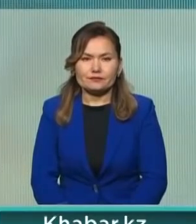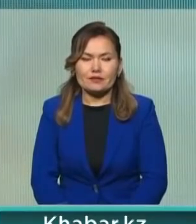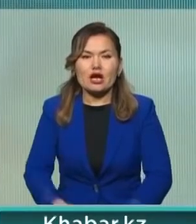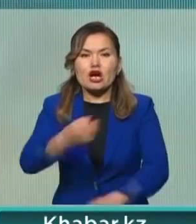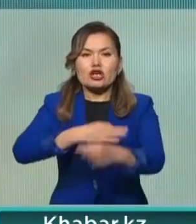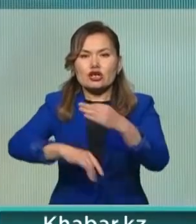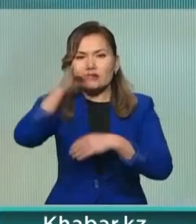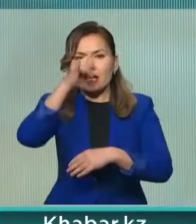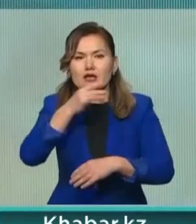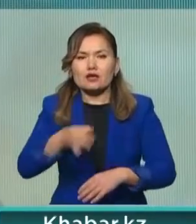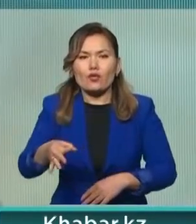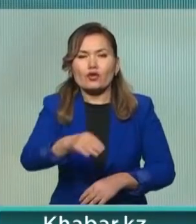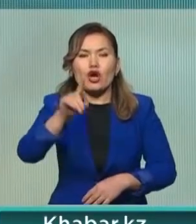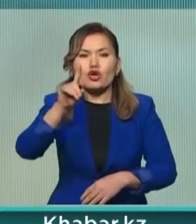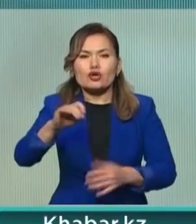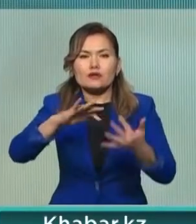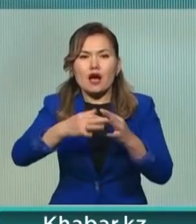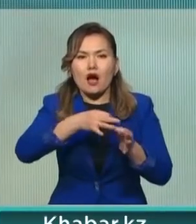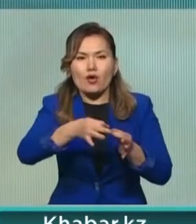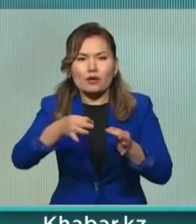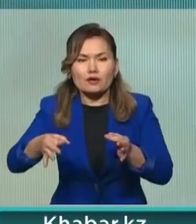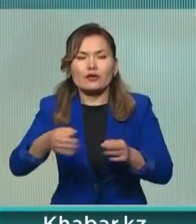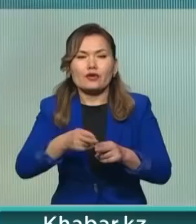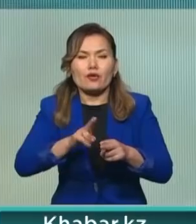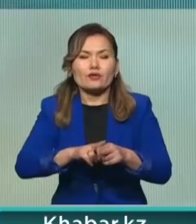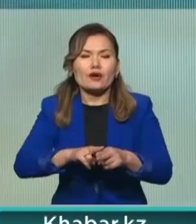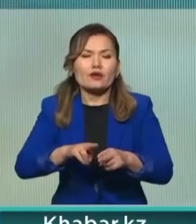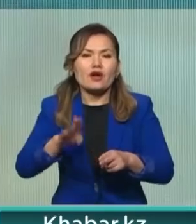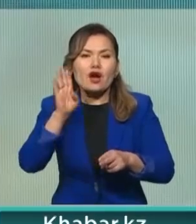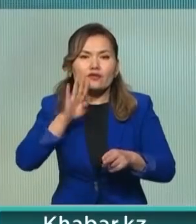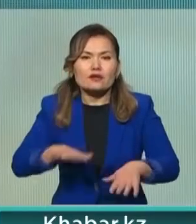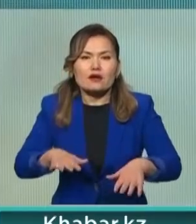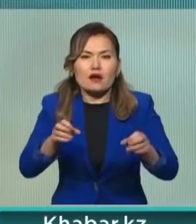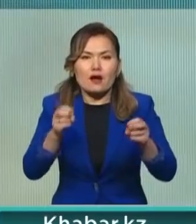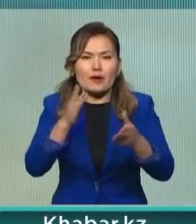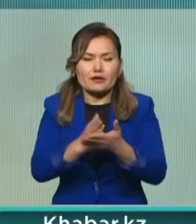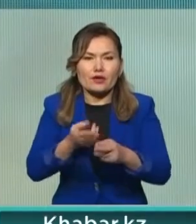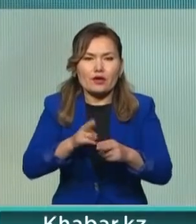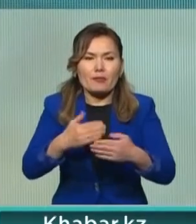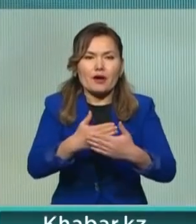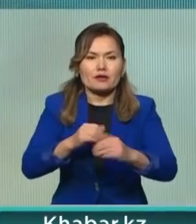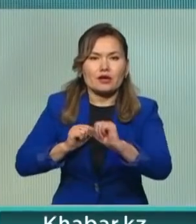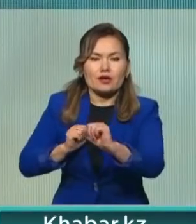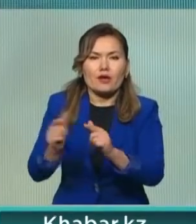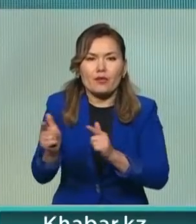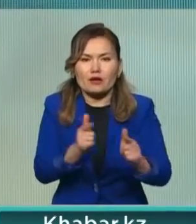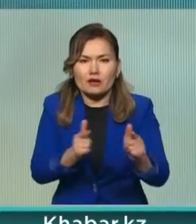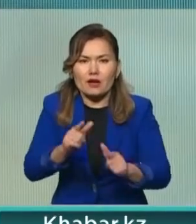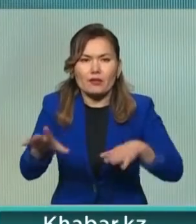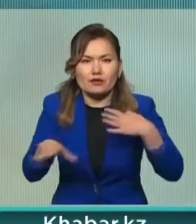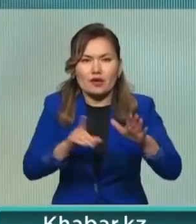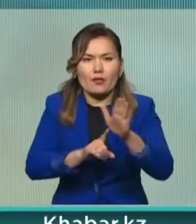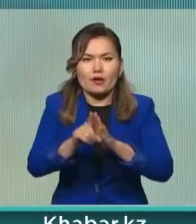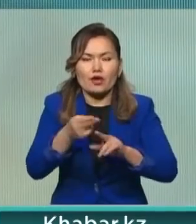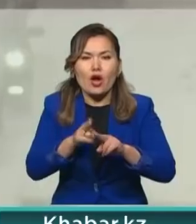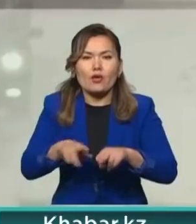Шығыс Қазақстанда 100-ден астам елді мекенге қарғын суық кіру қаупы бар. Сондықтан сақтық жоғары дейді төтенше жағдай қызметі.